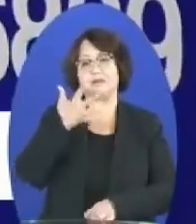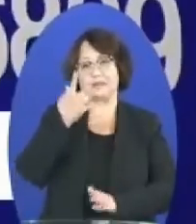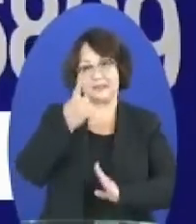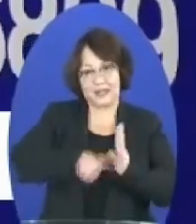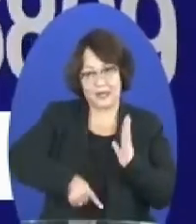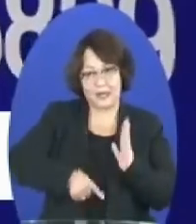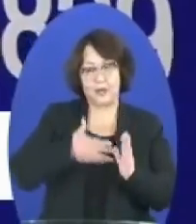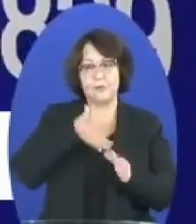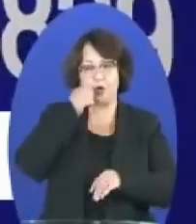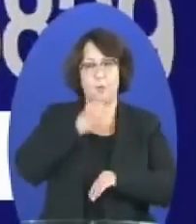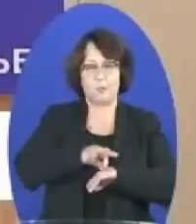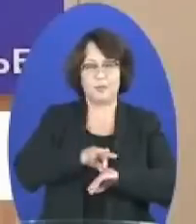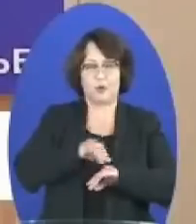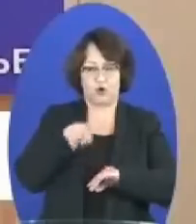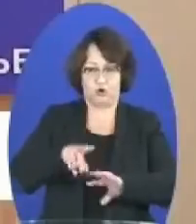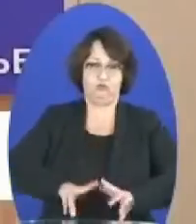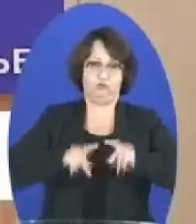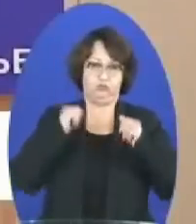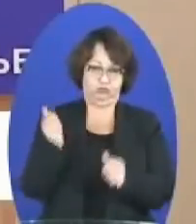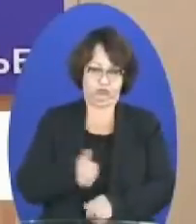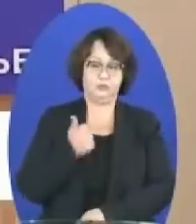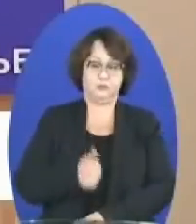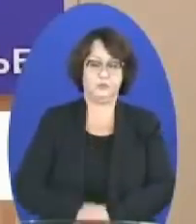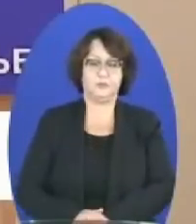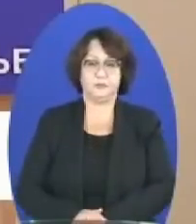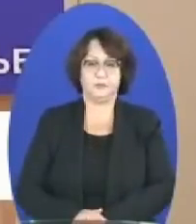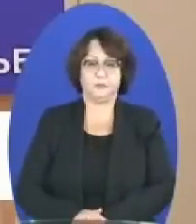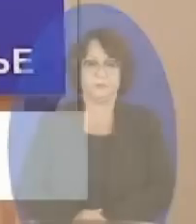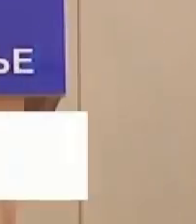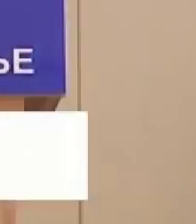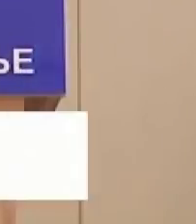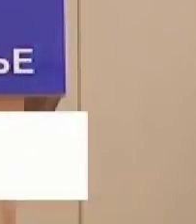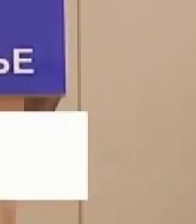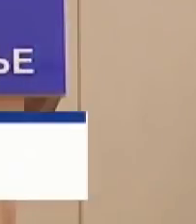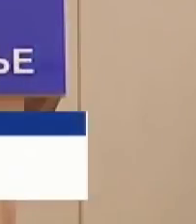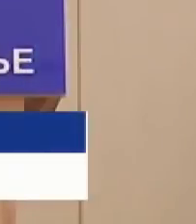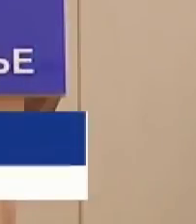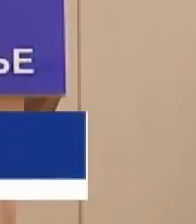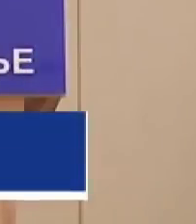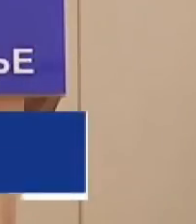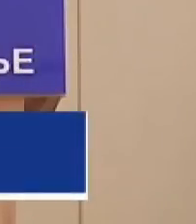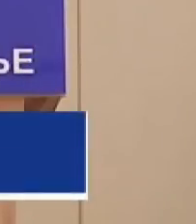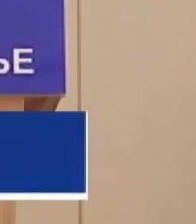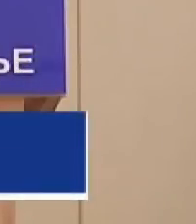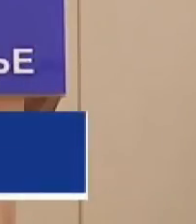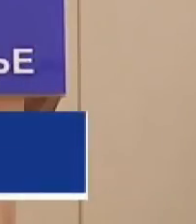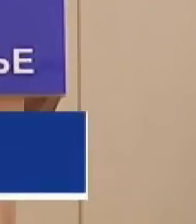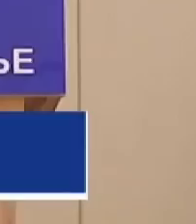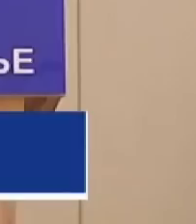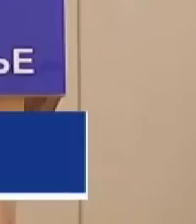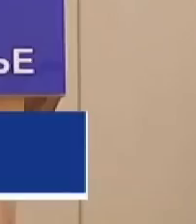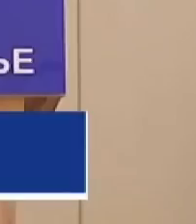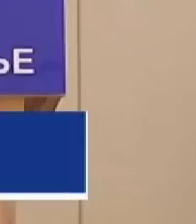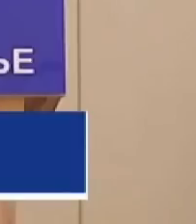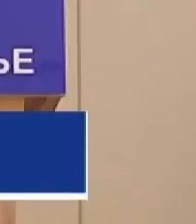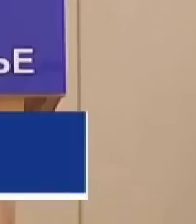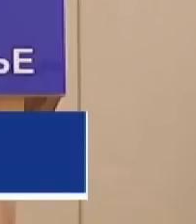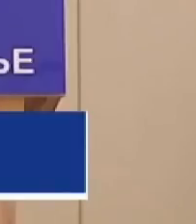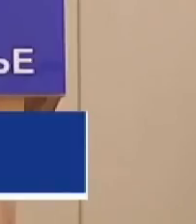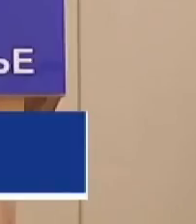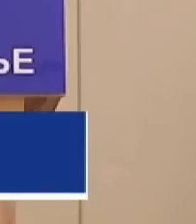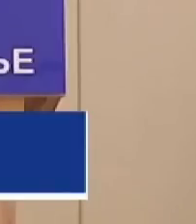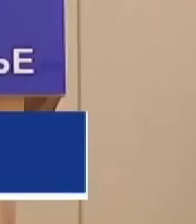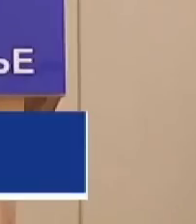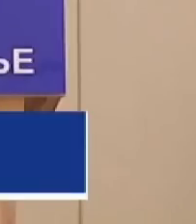хүмүүс бүрэн эдгэрээд байна. За бус нь бол 6-р сараас 7, 6, 7-р сард өвчилсэн хүмүүс манай халдвар төвчин судлалын үндэсний